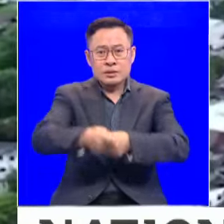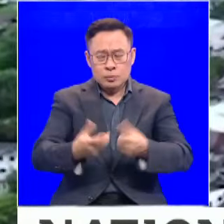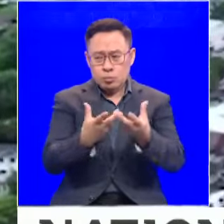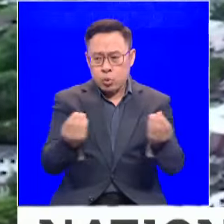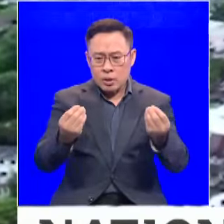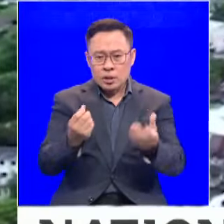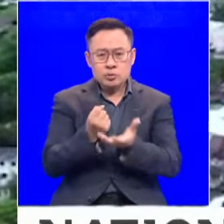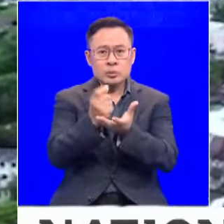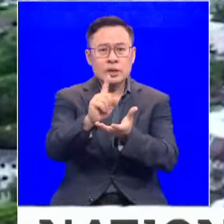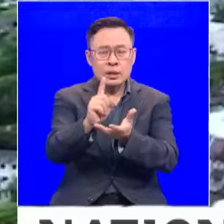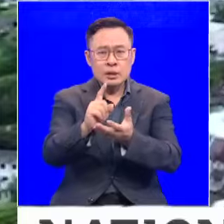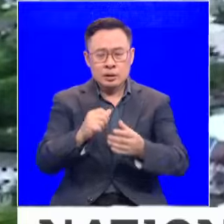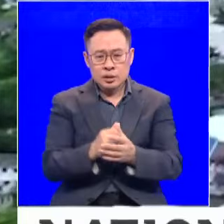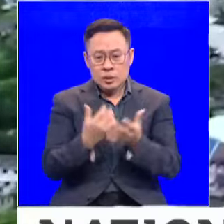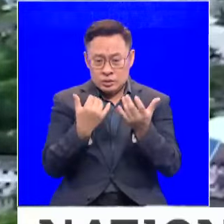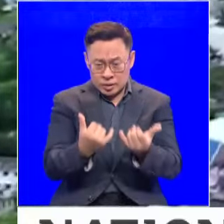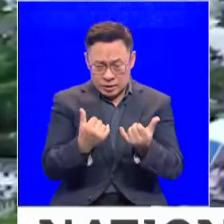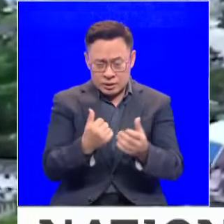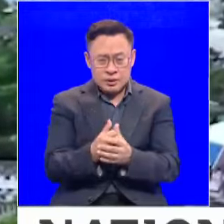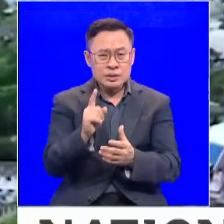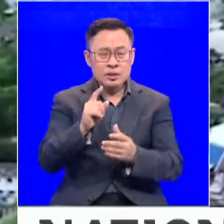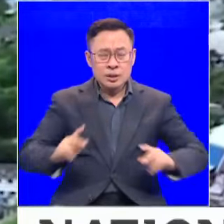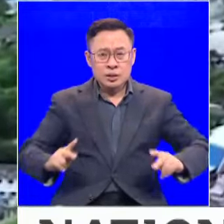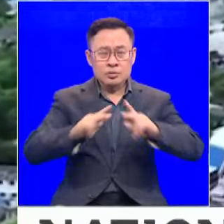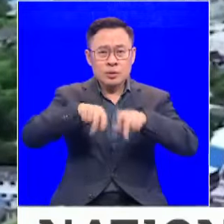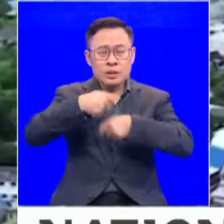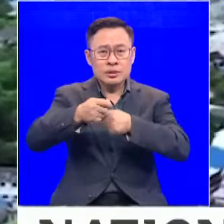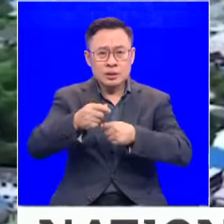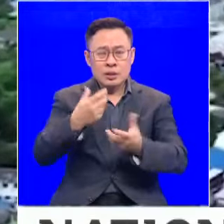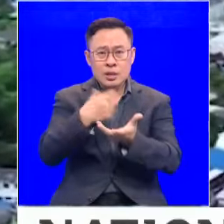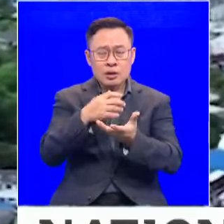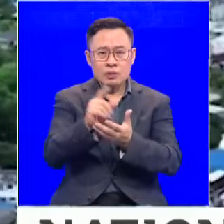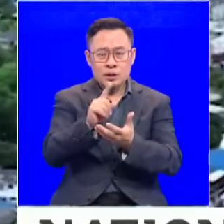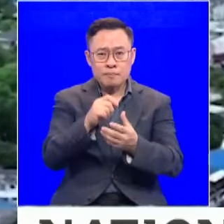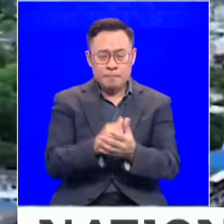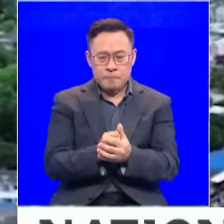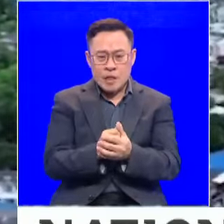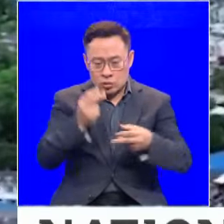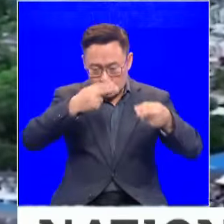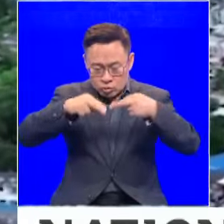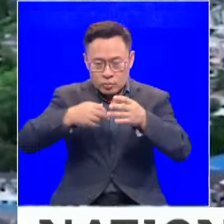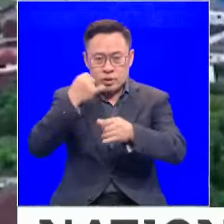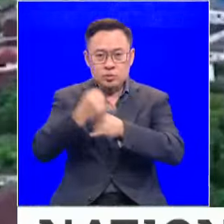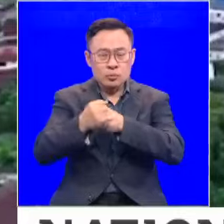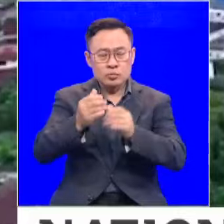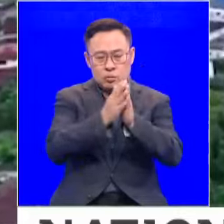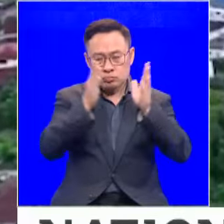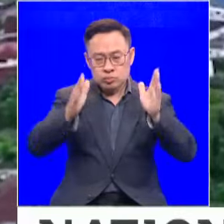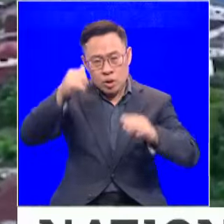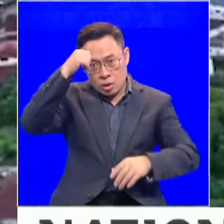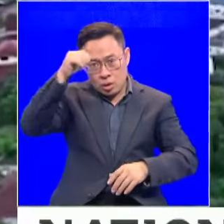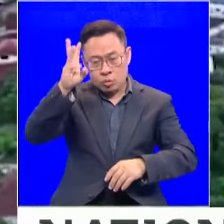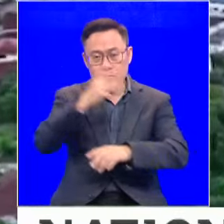มีความชัดเจนแค่เพียงอีก 1เรื่องก็คือการเยียวยาจะต้องให้เสร็จภายใน 60วันใช่มั้ยแต่